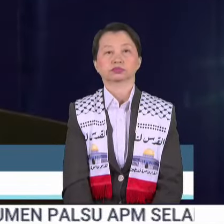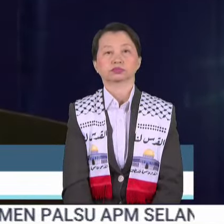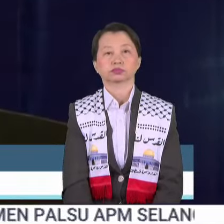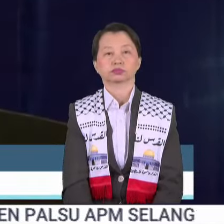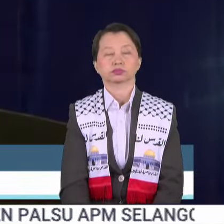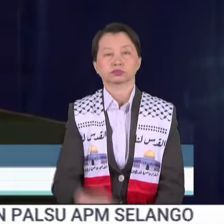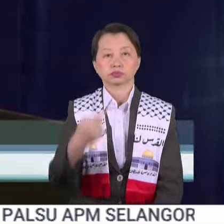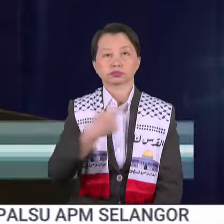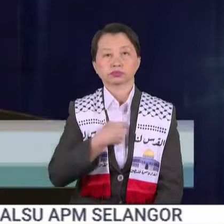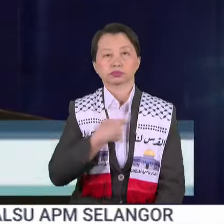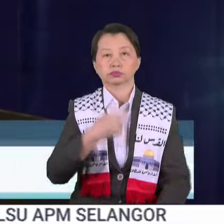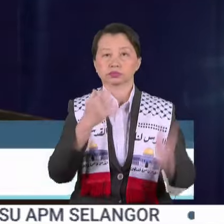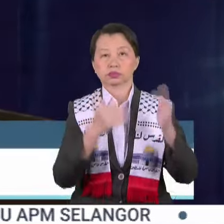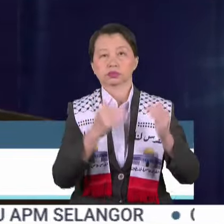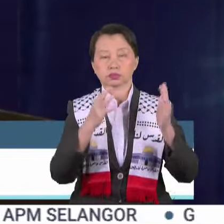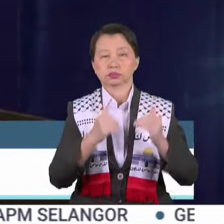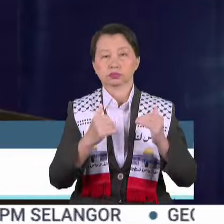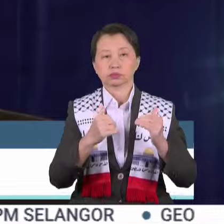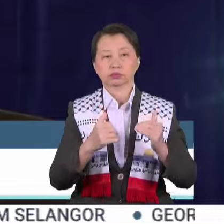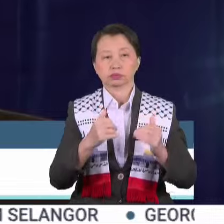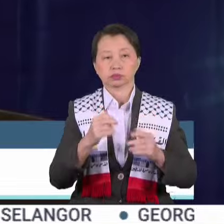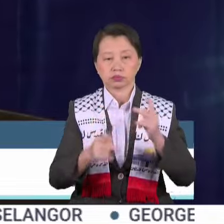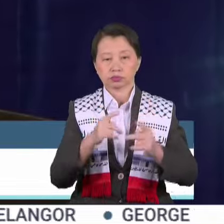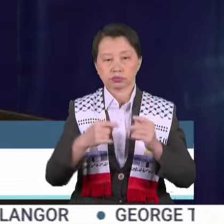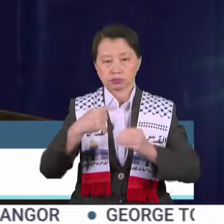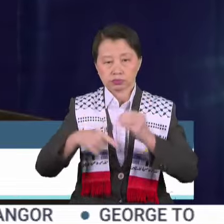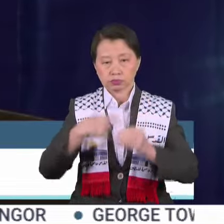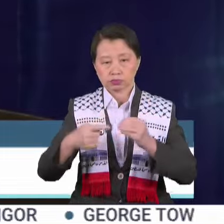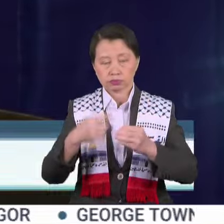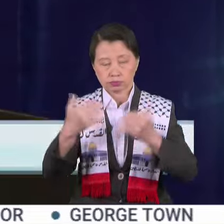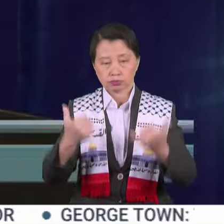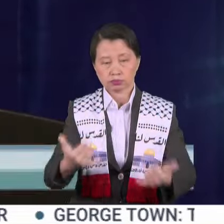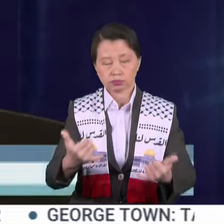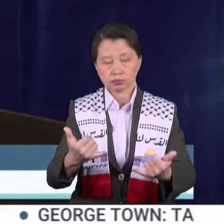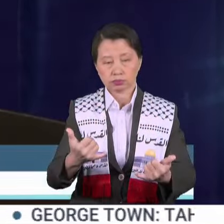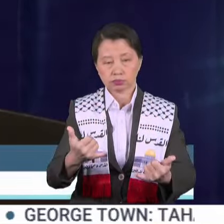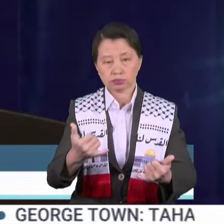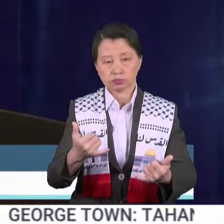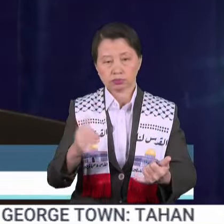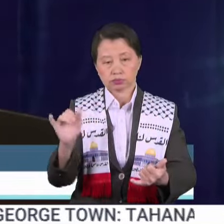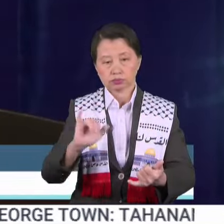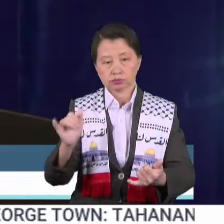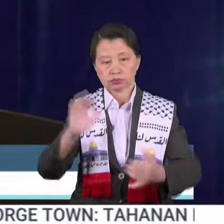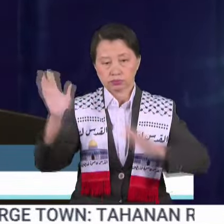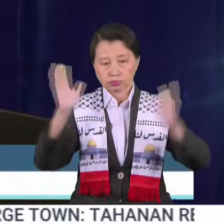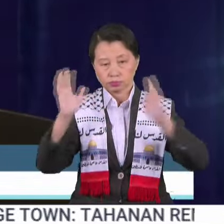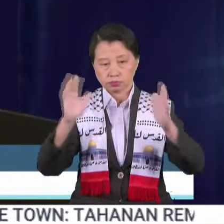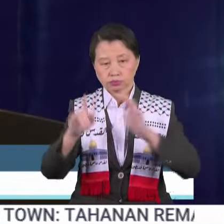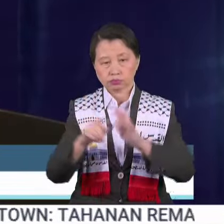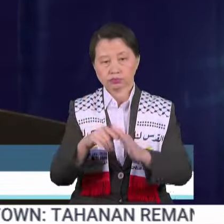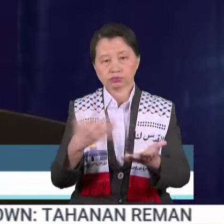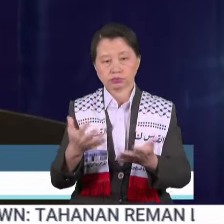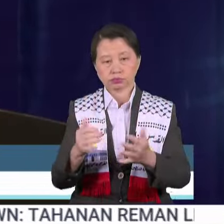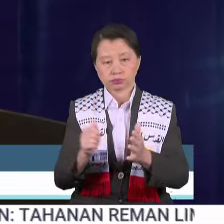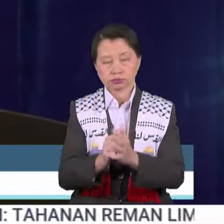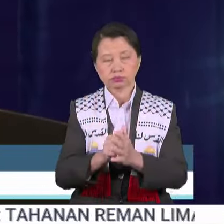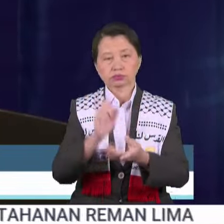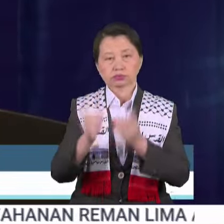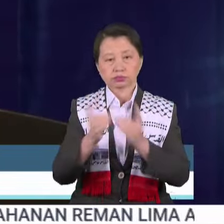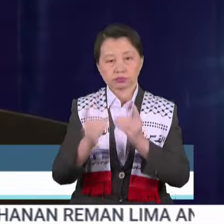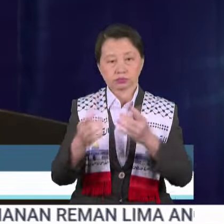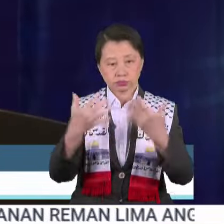Jadi saya harap dalam konteks ketika ini, ketika pemerintah Malaysia juga meletakkan digital